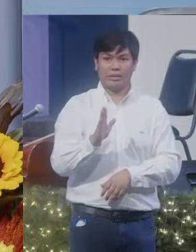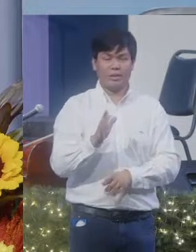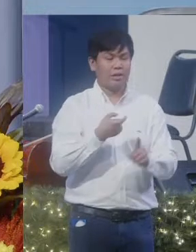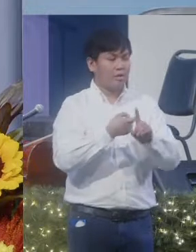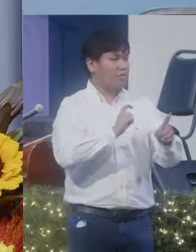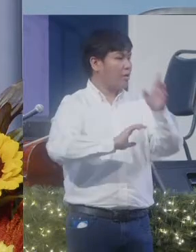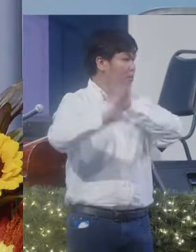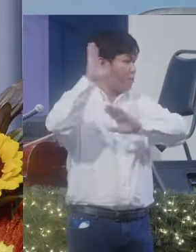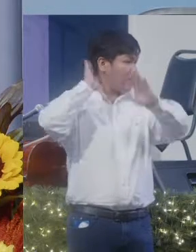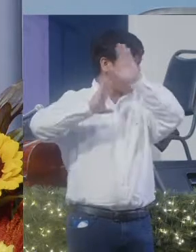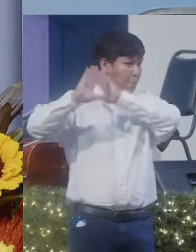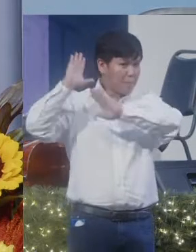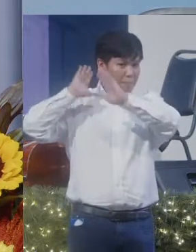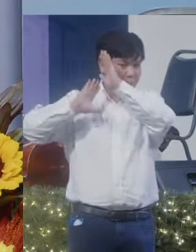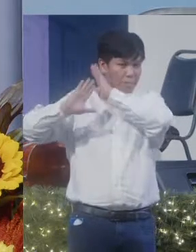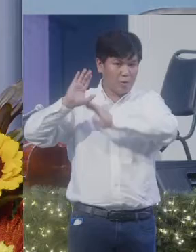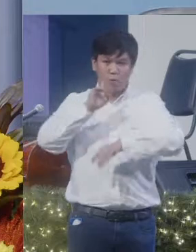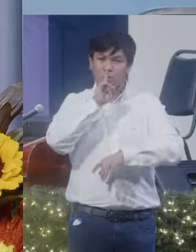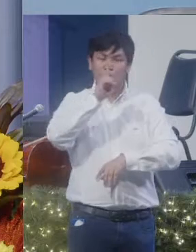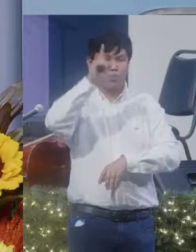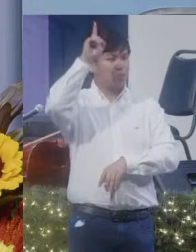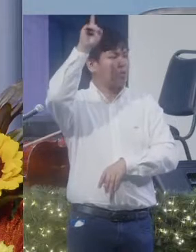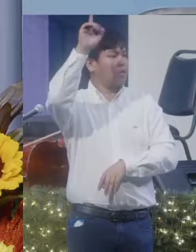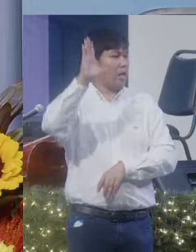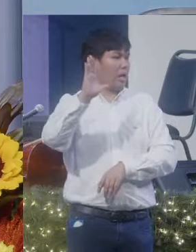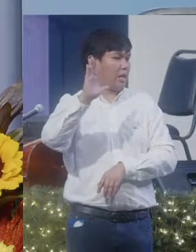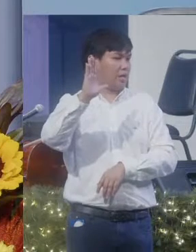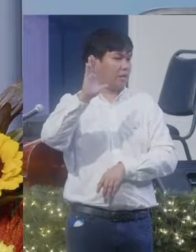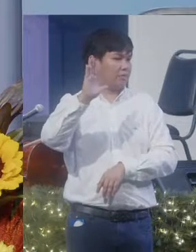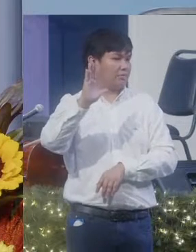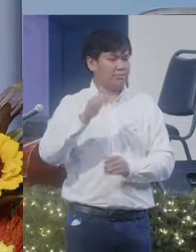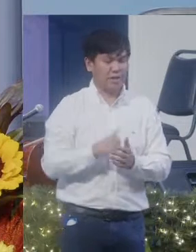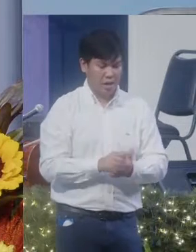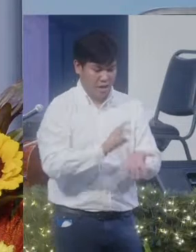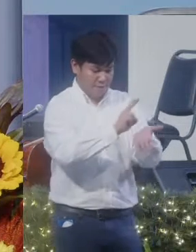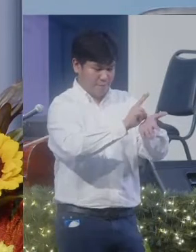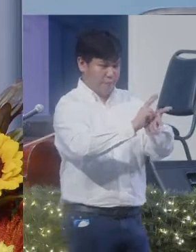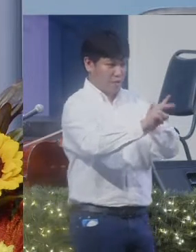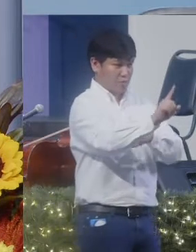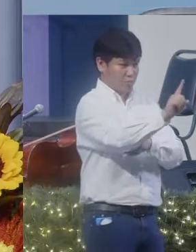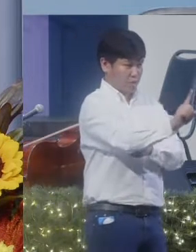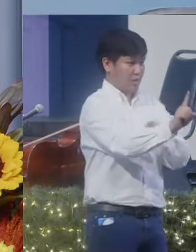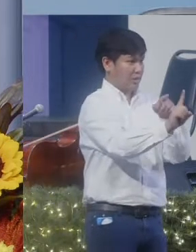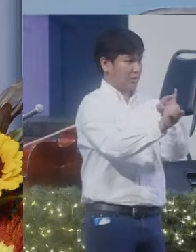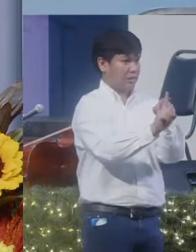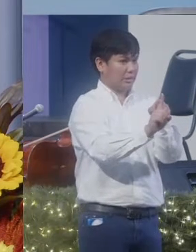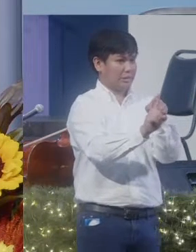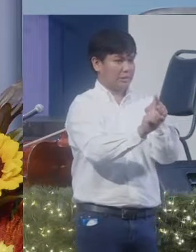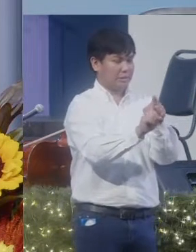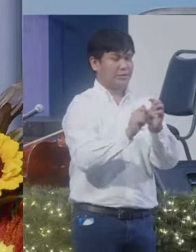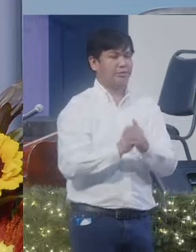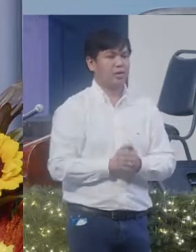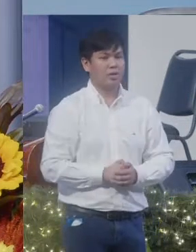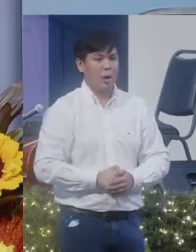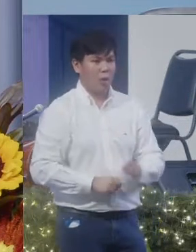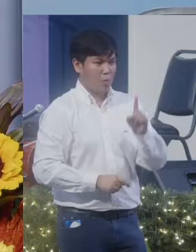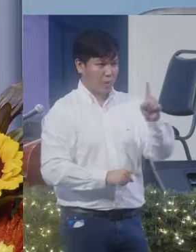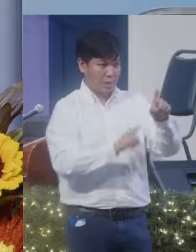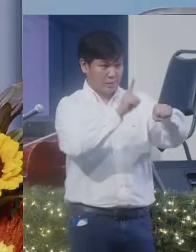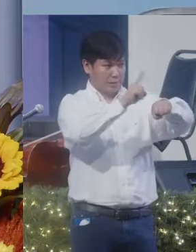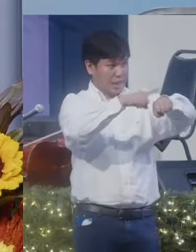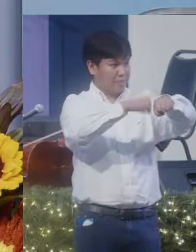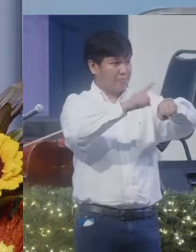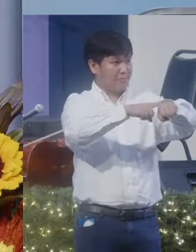sa tunay na anak ng Diyos. Pansinin niyo sa verse 1. On one occasion, yun po